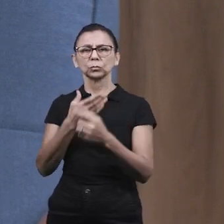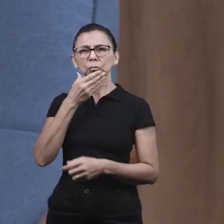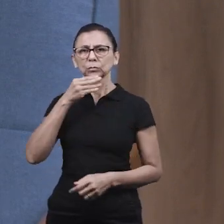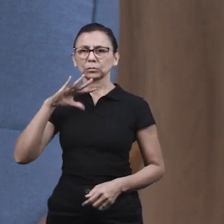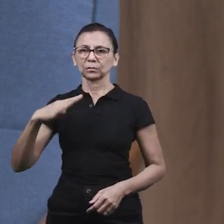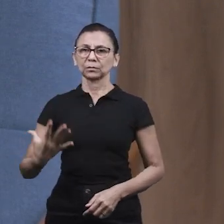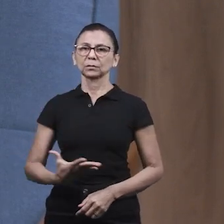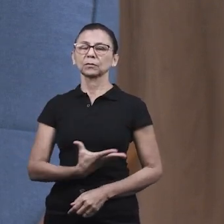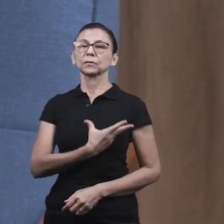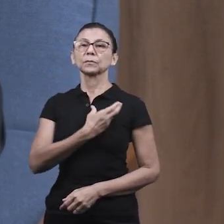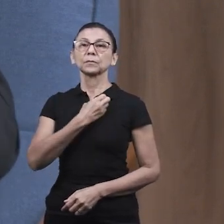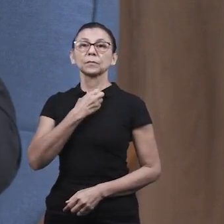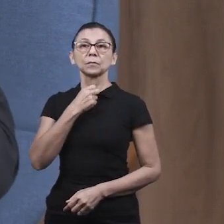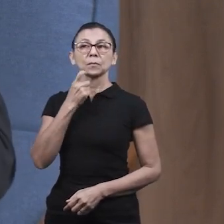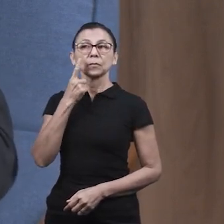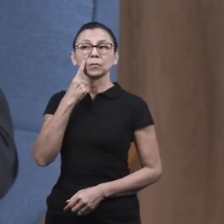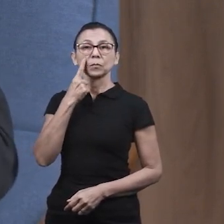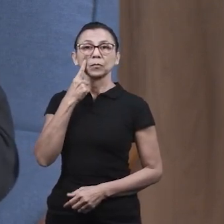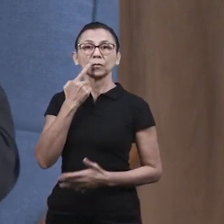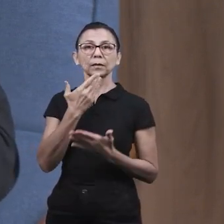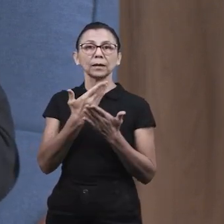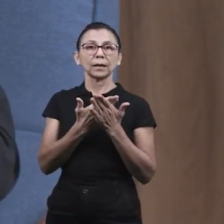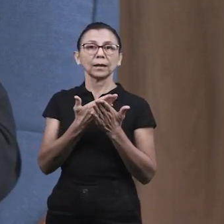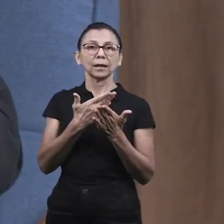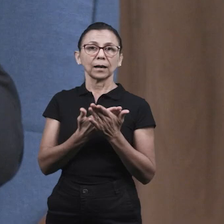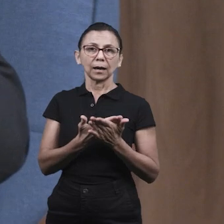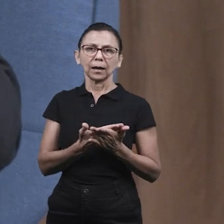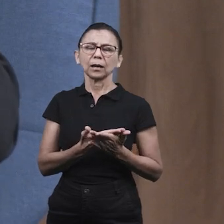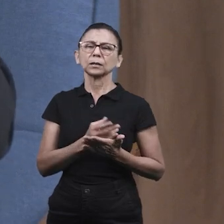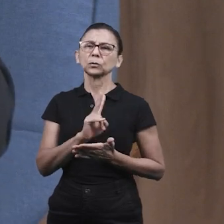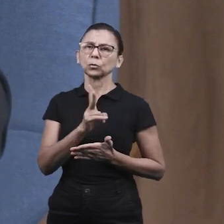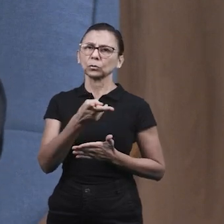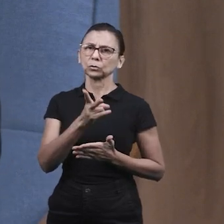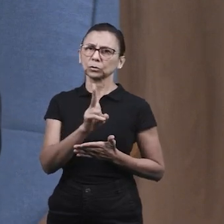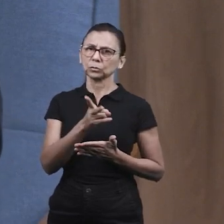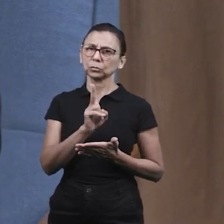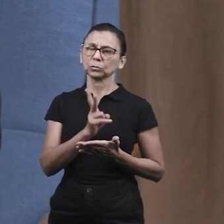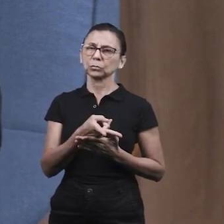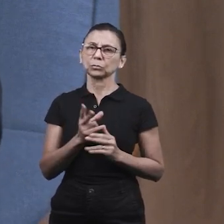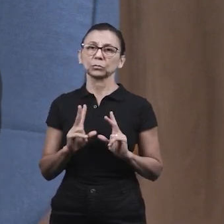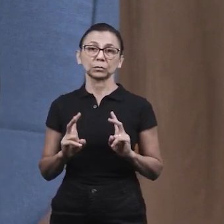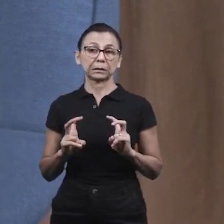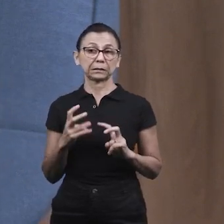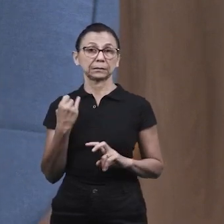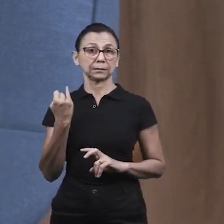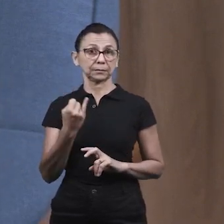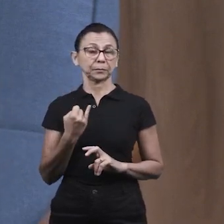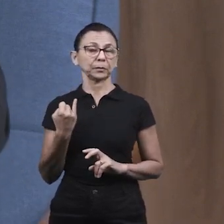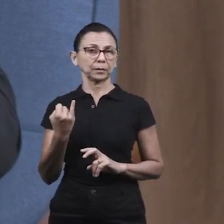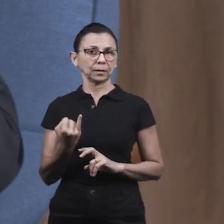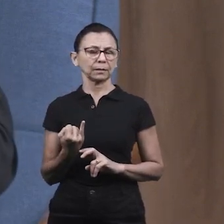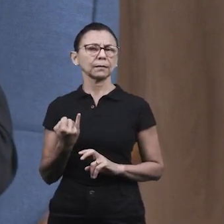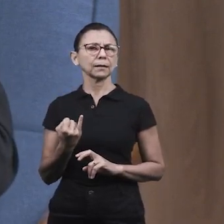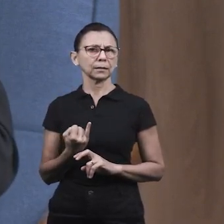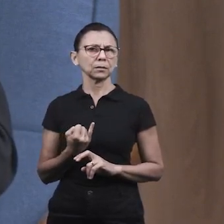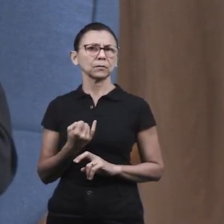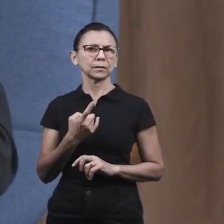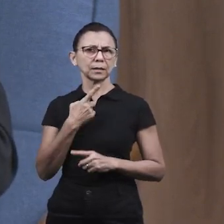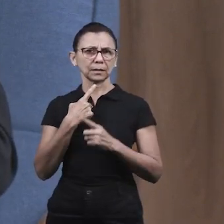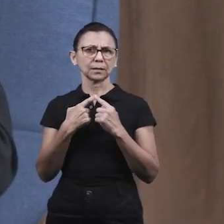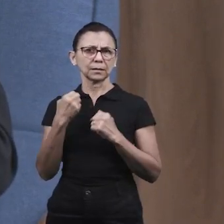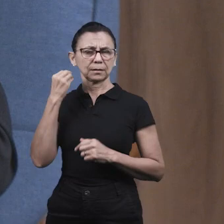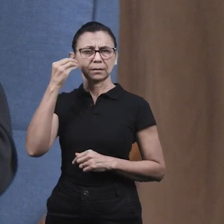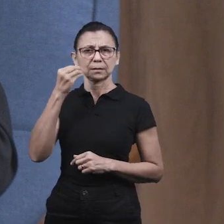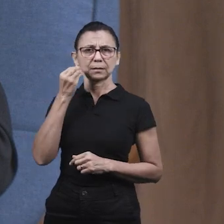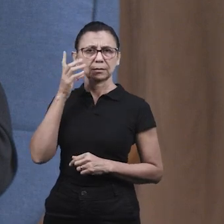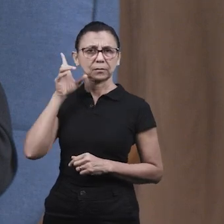sauveur. Nous allons assister à une étude donnée encore sur ce même thématique qui est très important pour celui qui